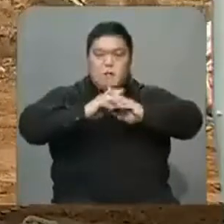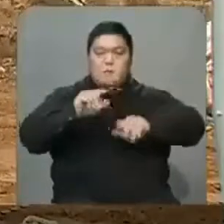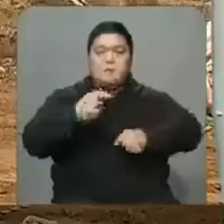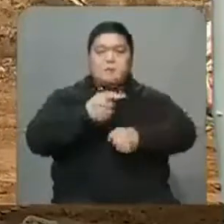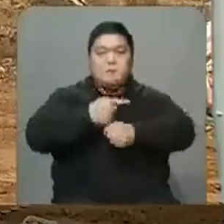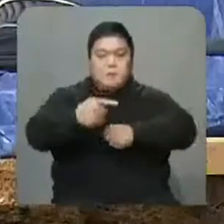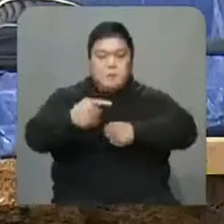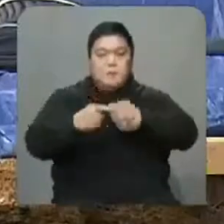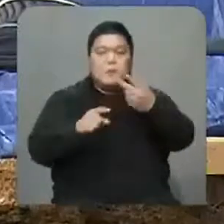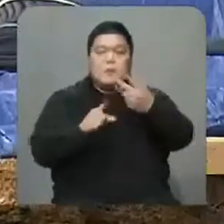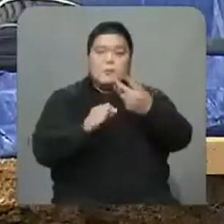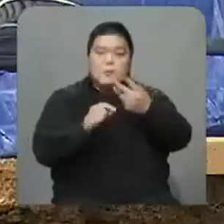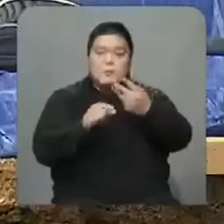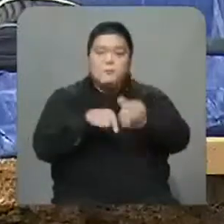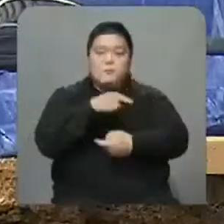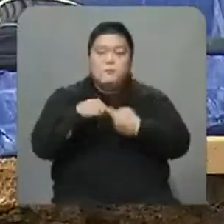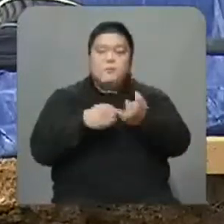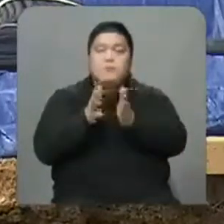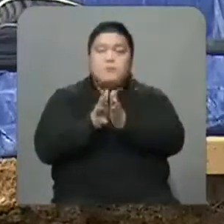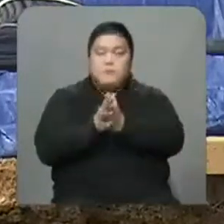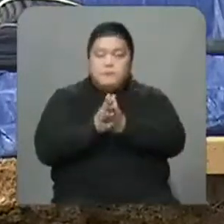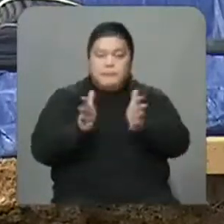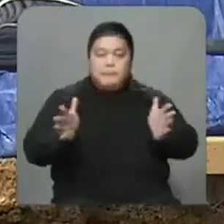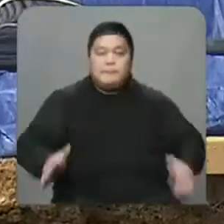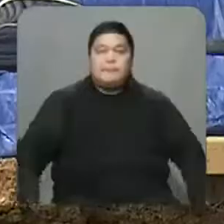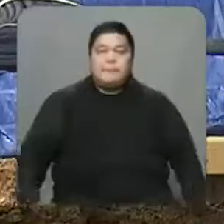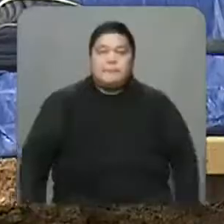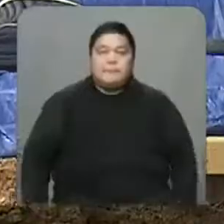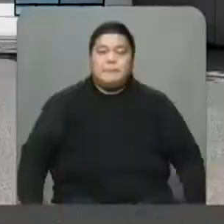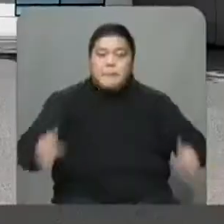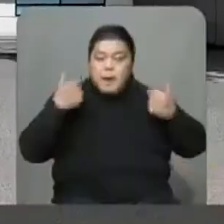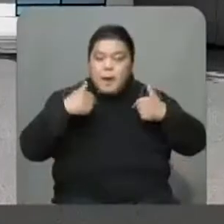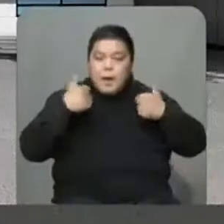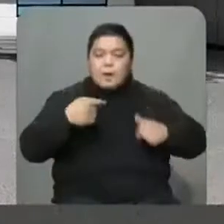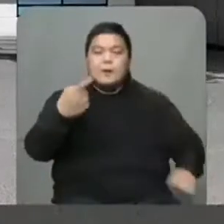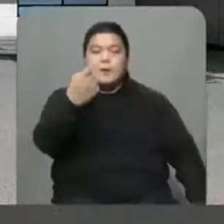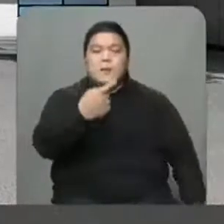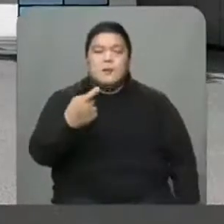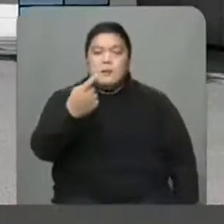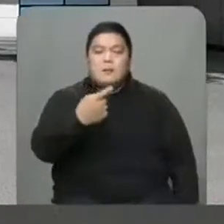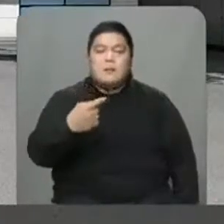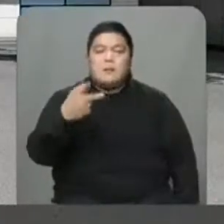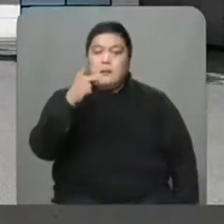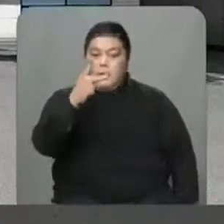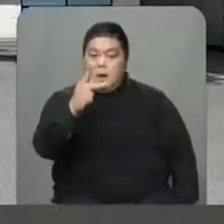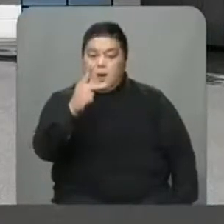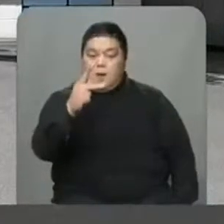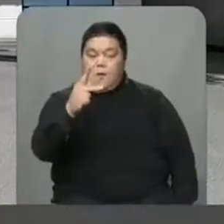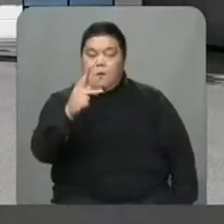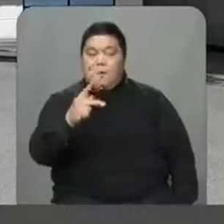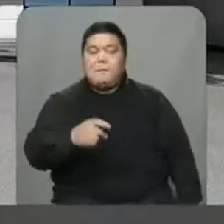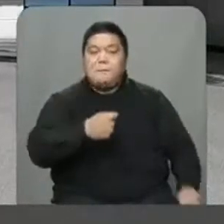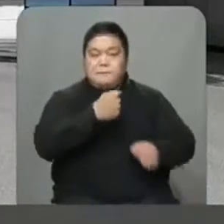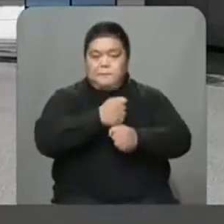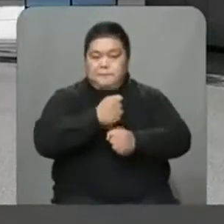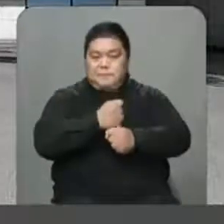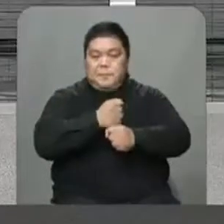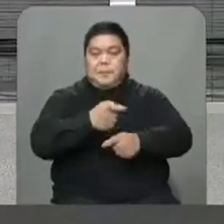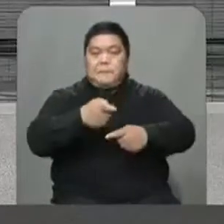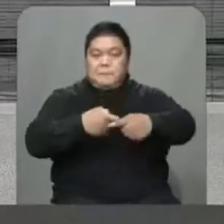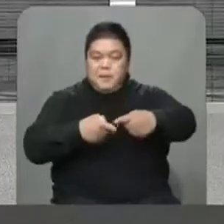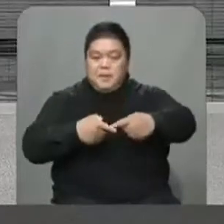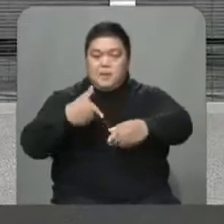내년 4월부터 가동될 예정입니다. 하루에 수소연료 1,000kg을 생산해 절반은 수소버스